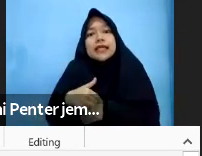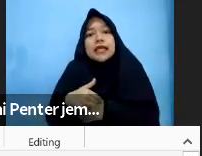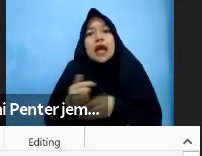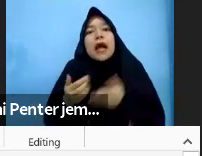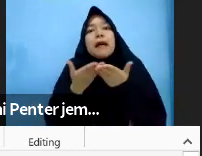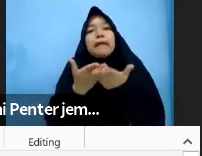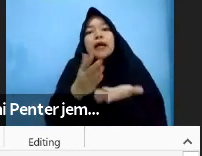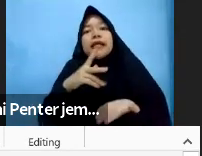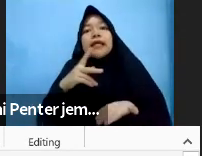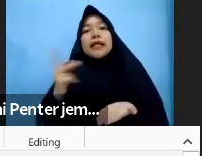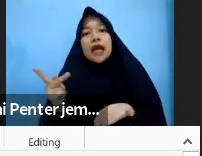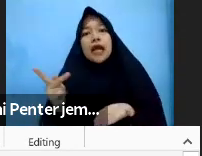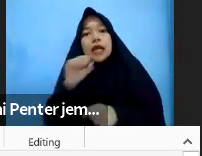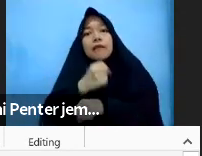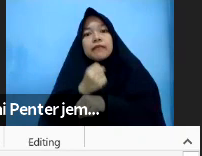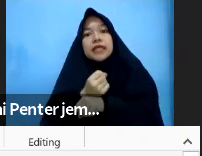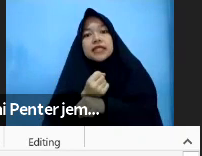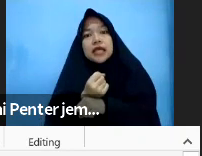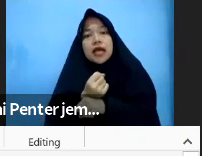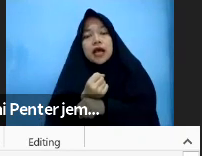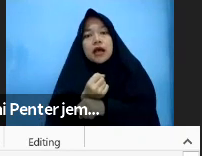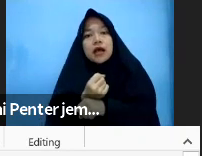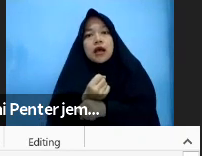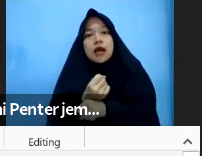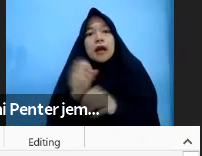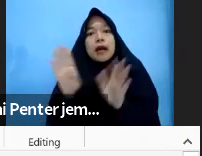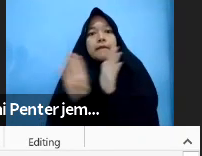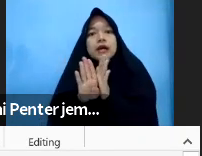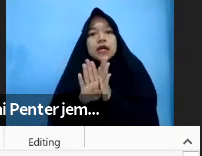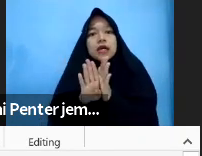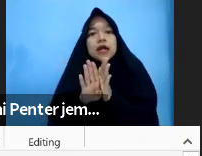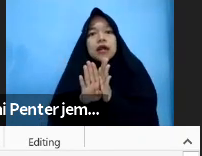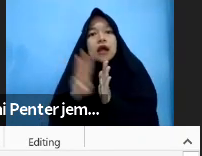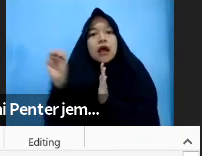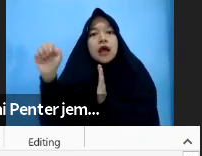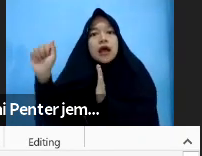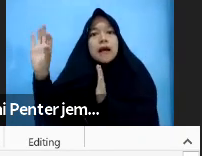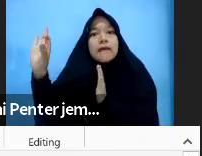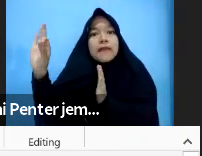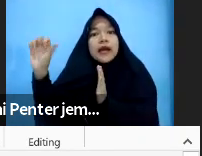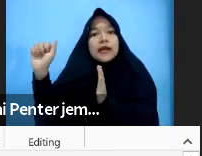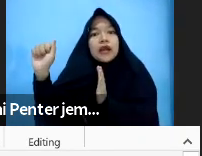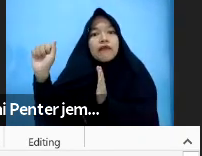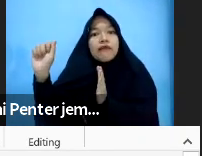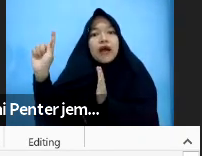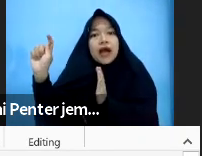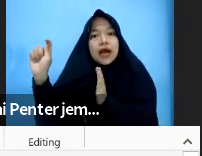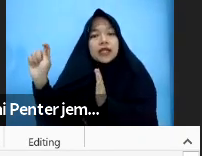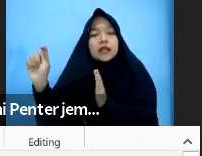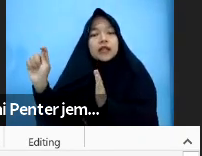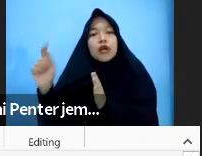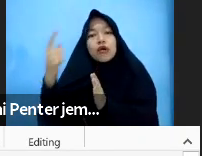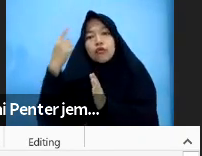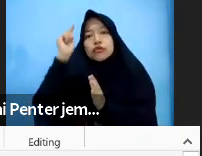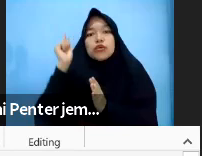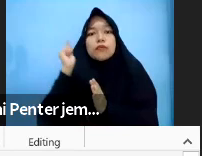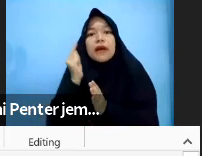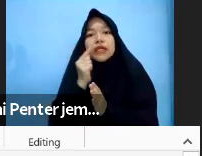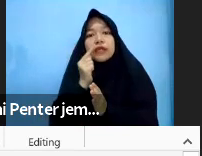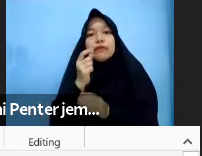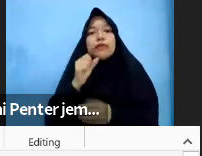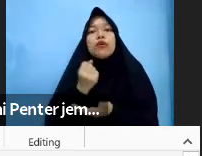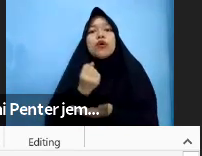diberikan kepada siswa-siswi dan teman-teman guru yang lain sehingga pemerataan pendidikan bisa tercapai